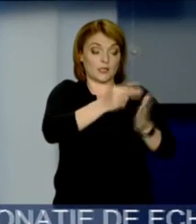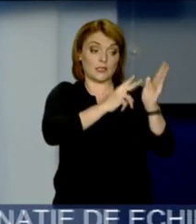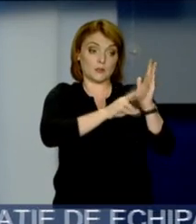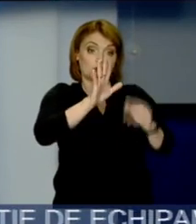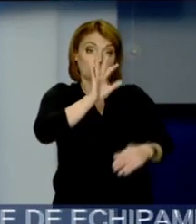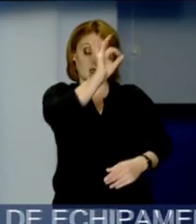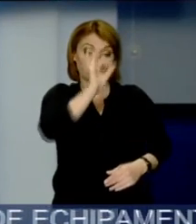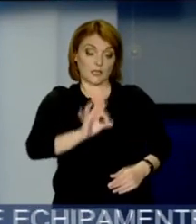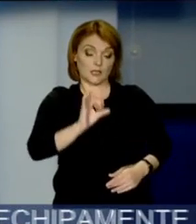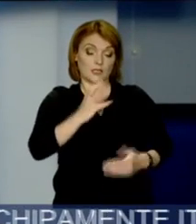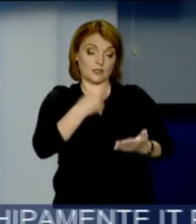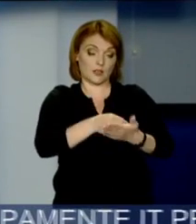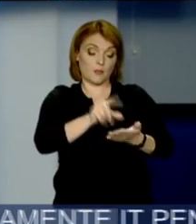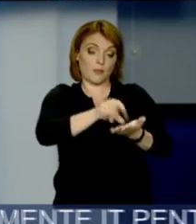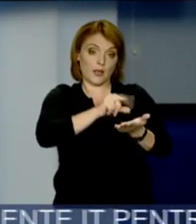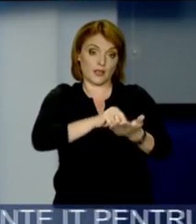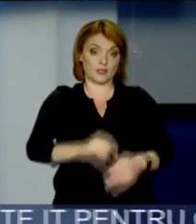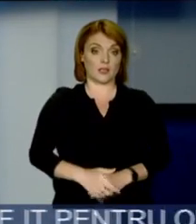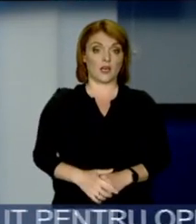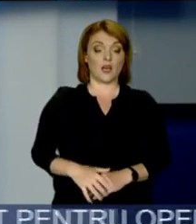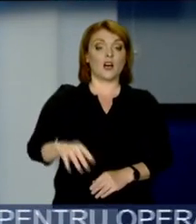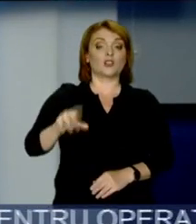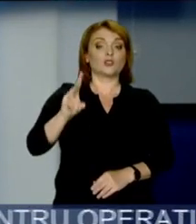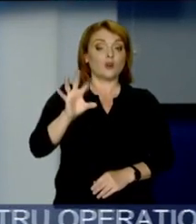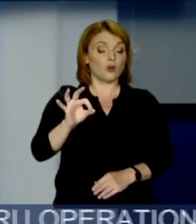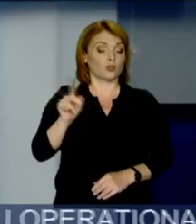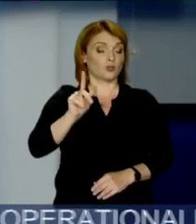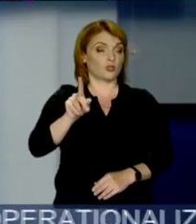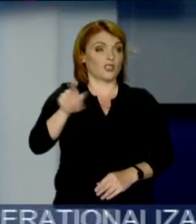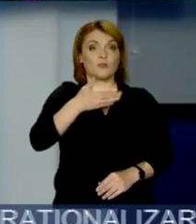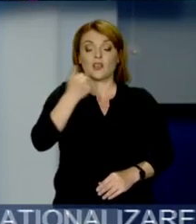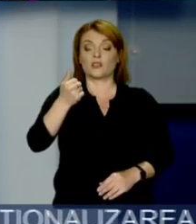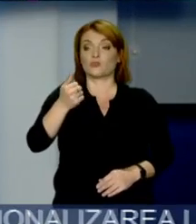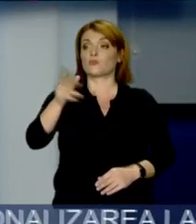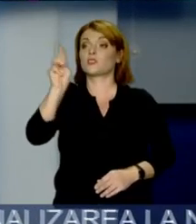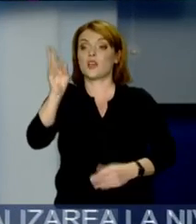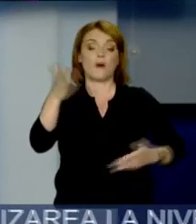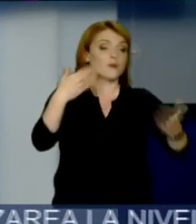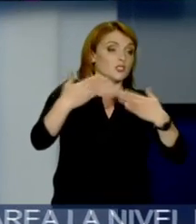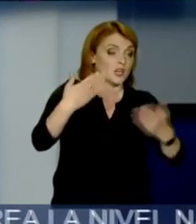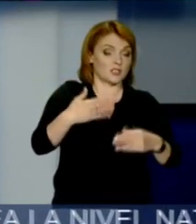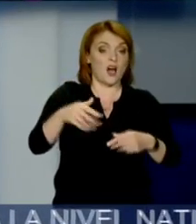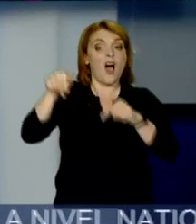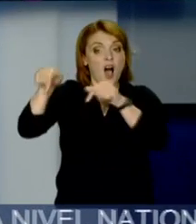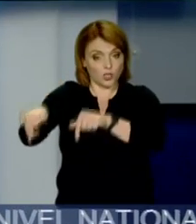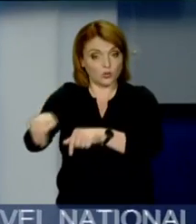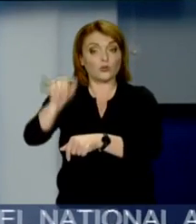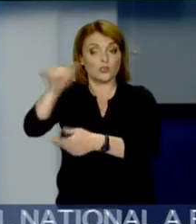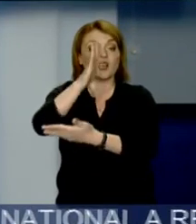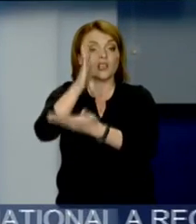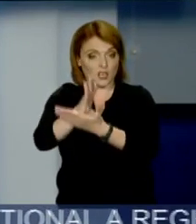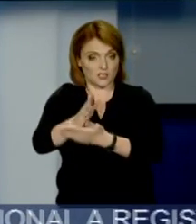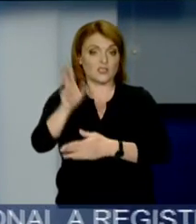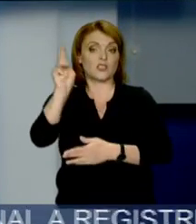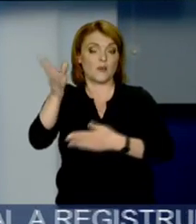dar lipsa de comunicare și de afecțiune e o valoare mai mare pentru acești vârstnici. Aici au parte de 3 mese pe zi,